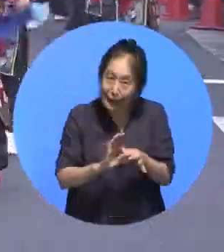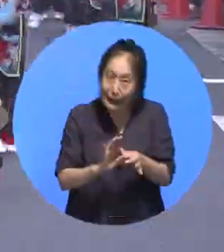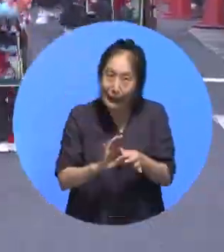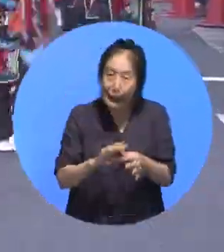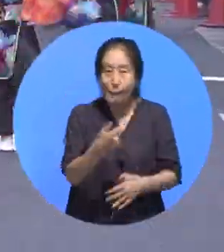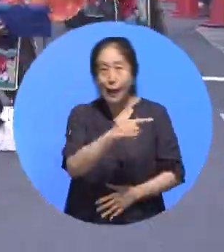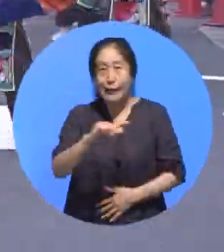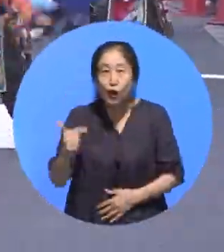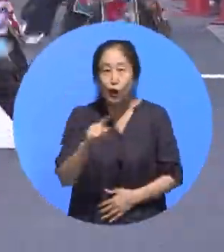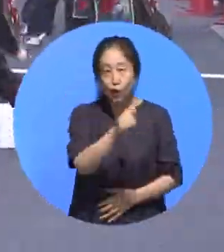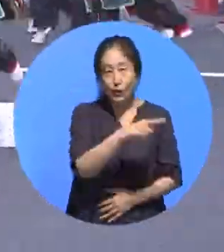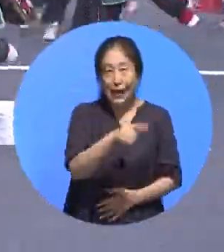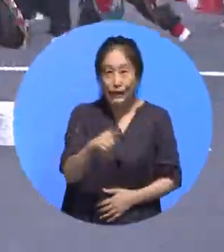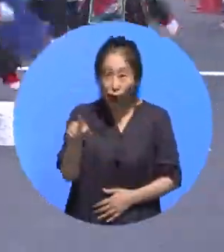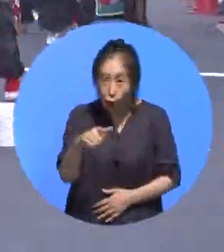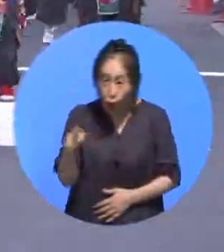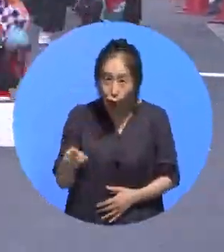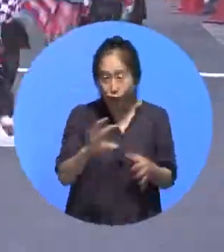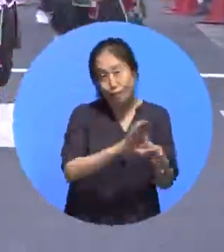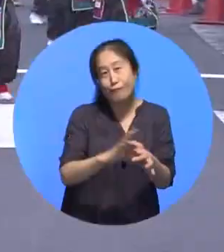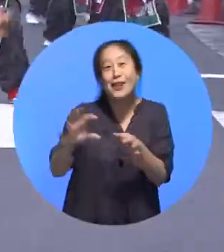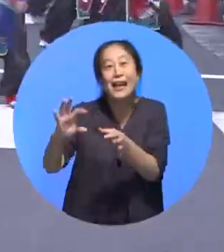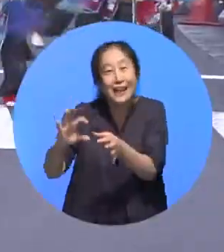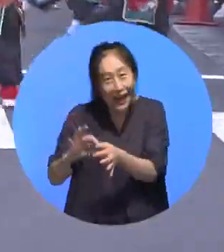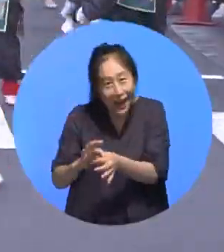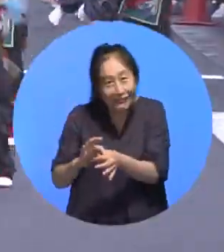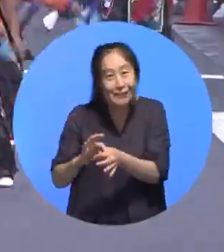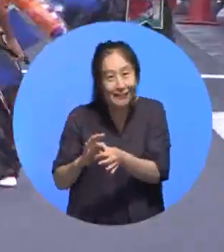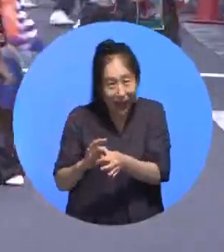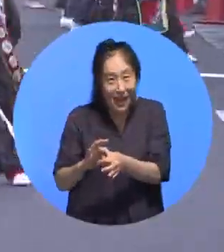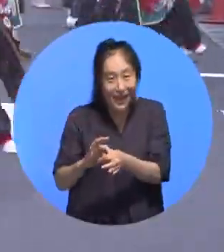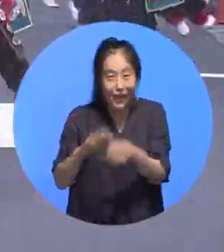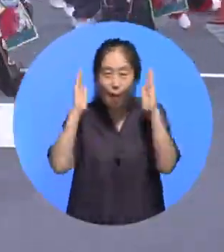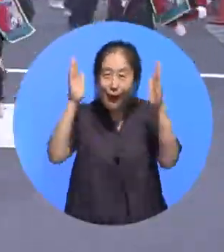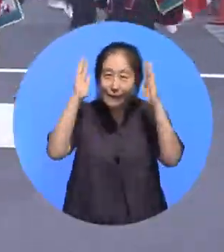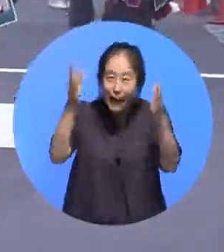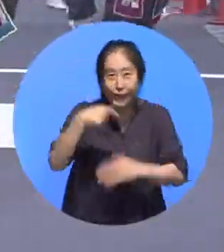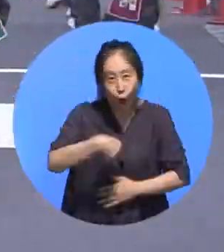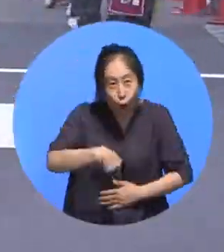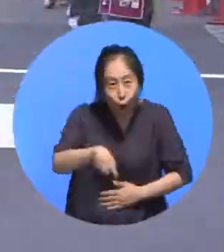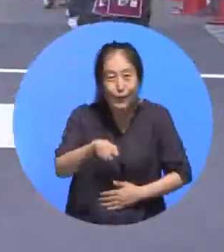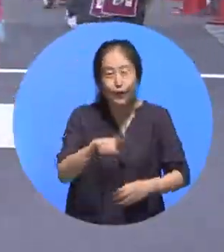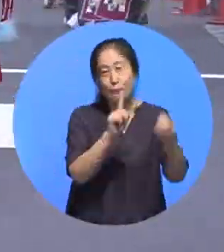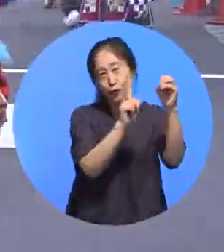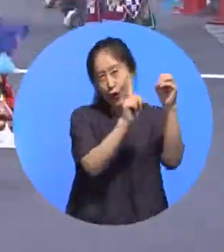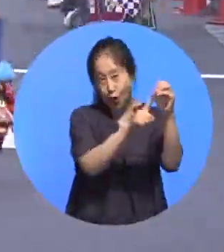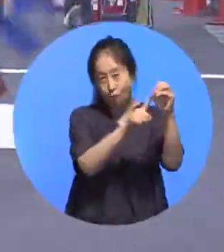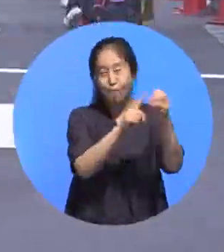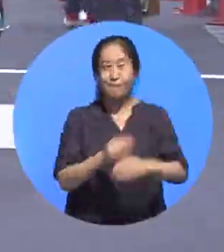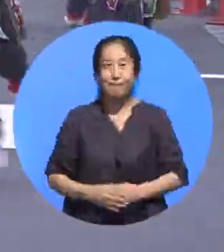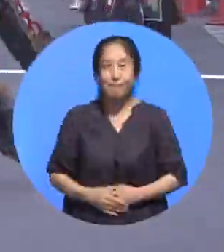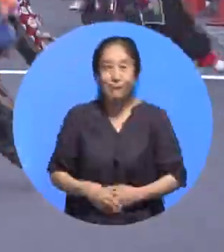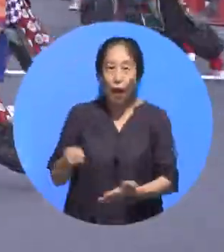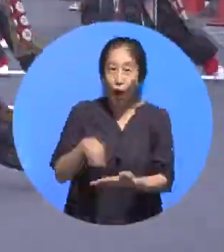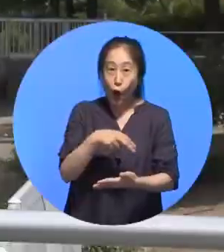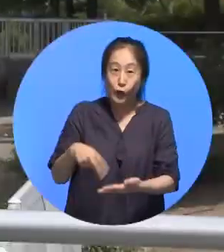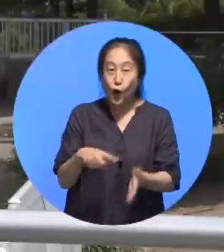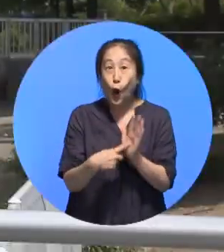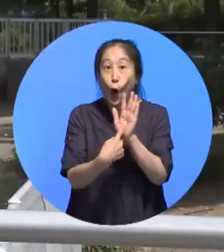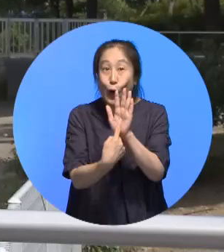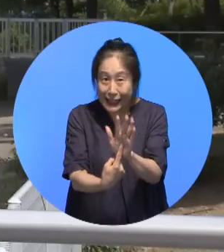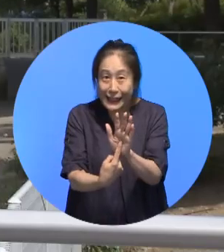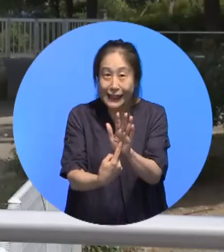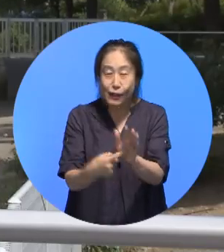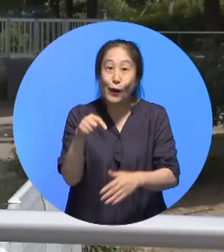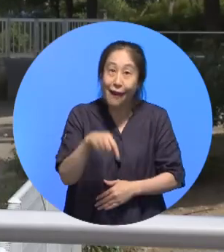と言いましてまいろんな人と気持ちをつなぎ合って頑張っていこうっていうのかそういったのがコンセプトにあるのでま